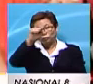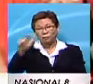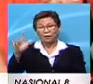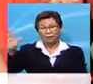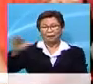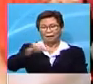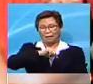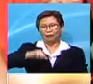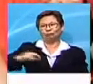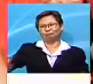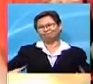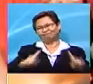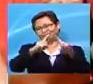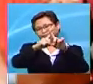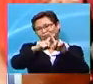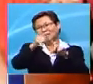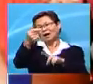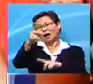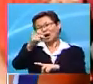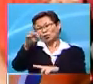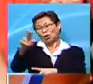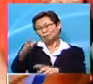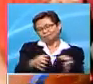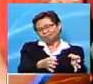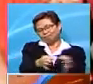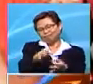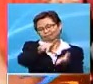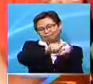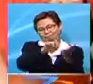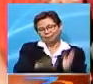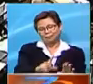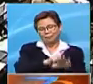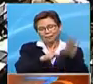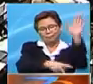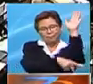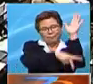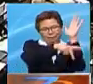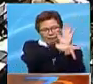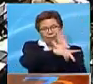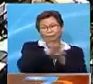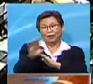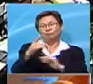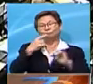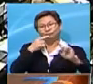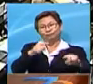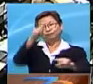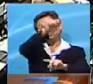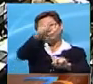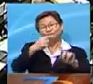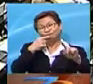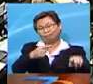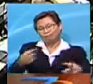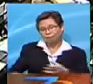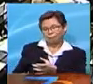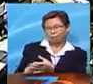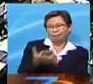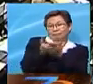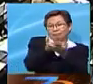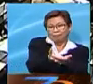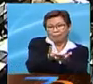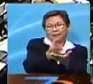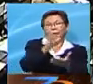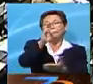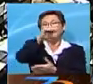merupakan anggota UMNO. Tan Sri Anwar menjelaskan kepada media di lobi Parlimen. Beliau menjawab soalan yang dibangkitkan ahli